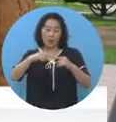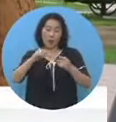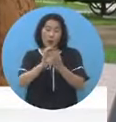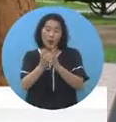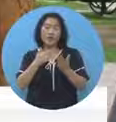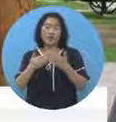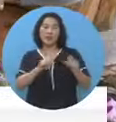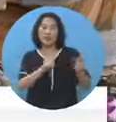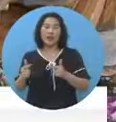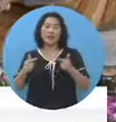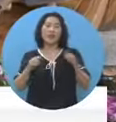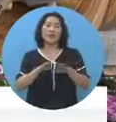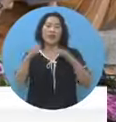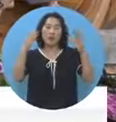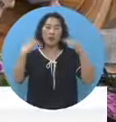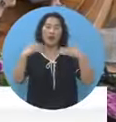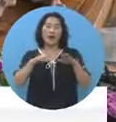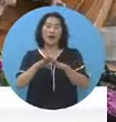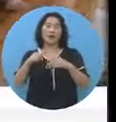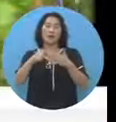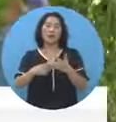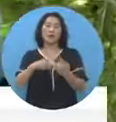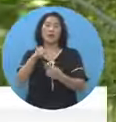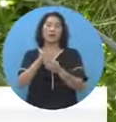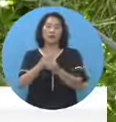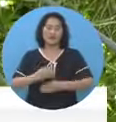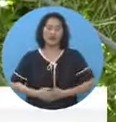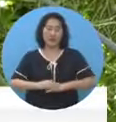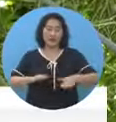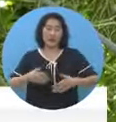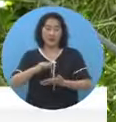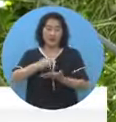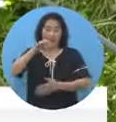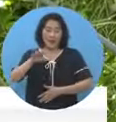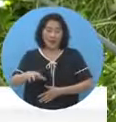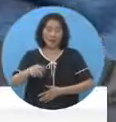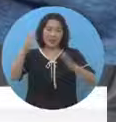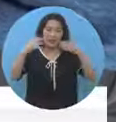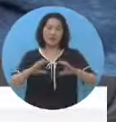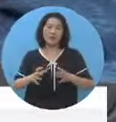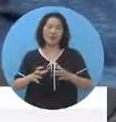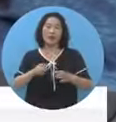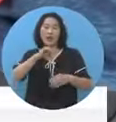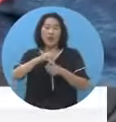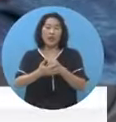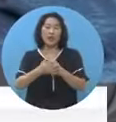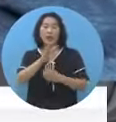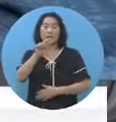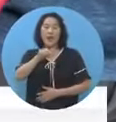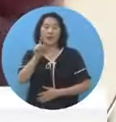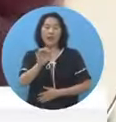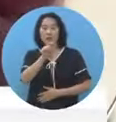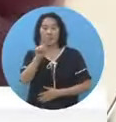전남농업박물관이 봉숭아 체험 등 여름방학 특별 프로그램을 운영합니다. 전남 담양에서 열대과일인